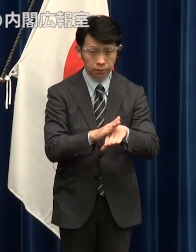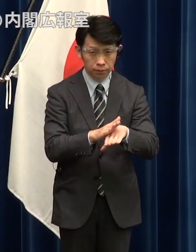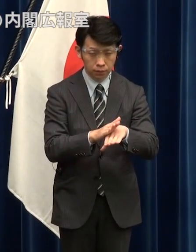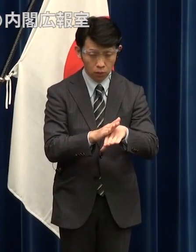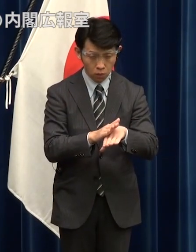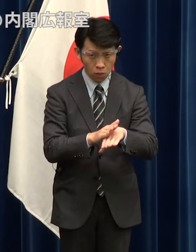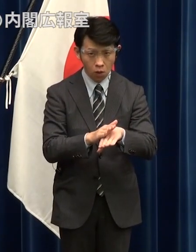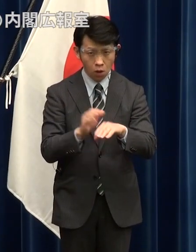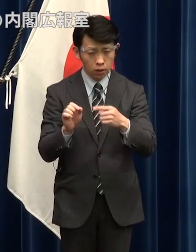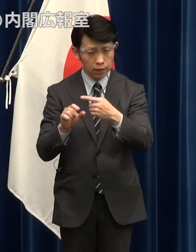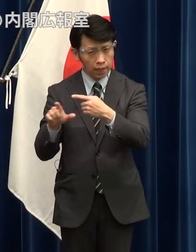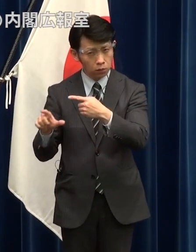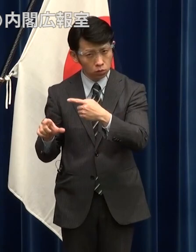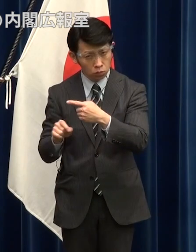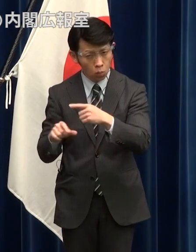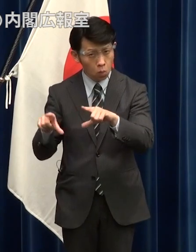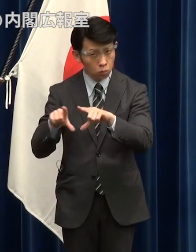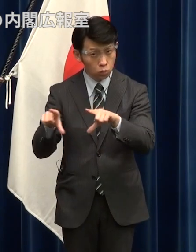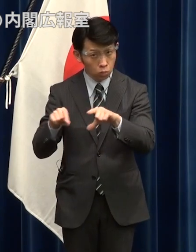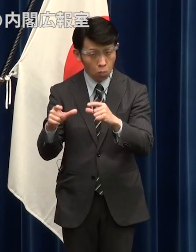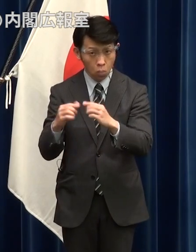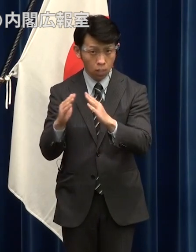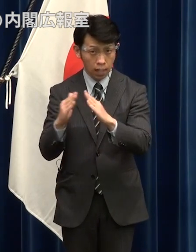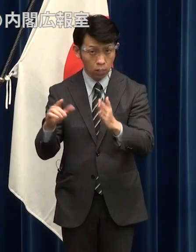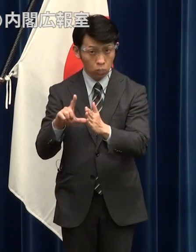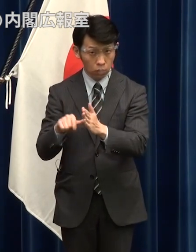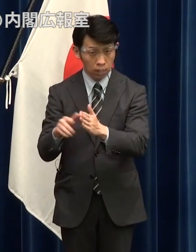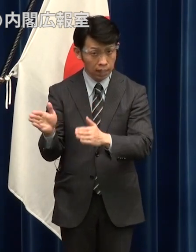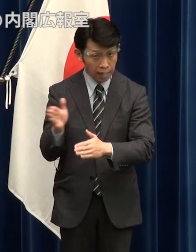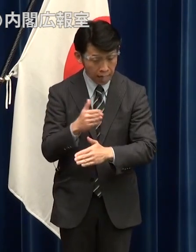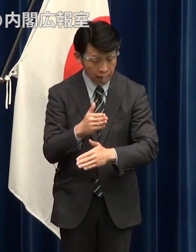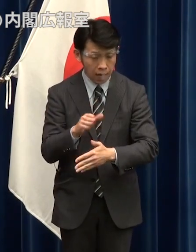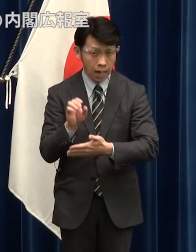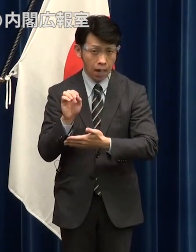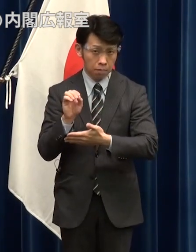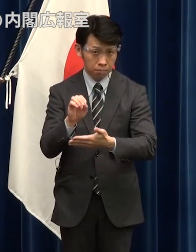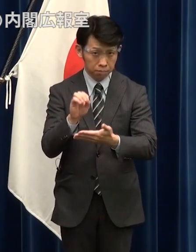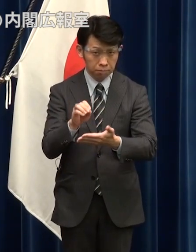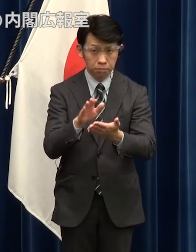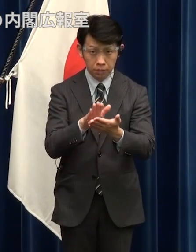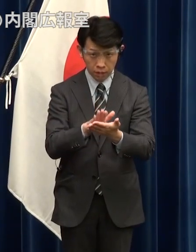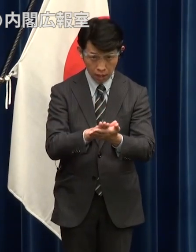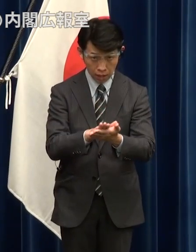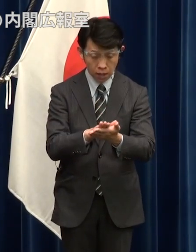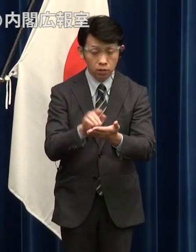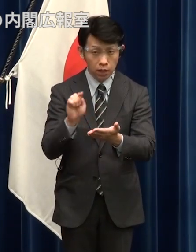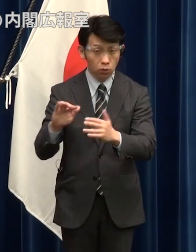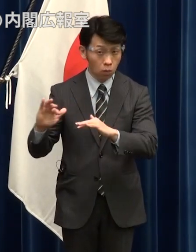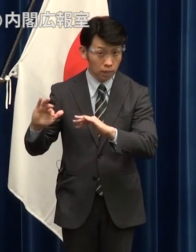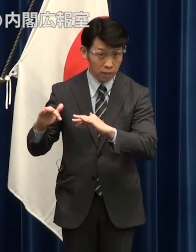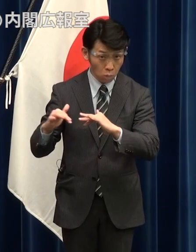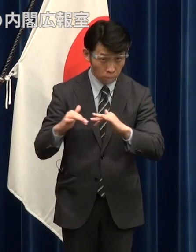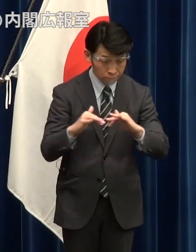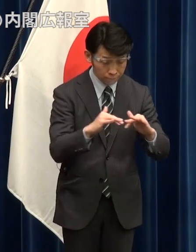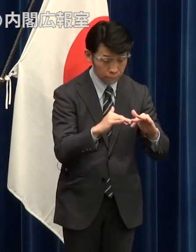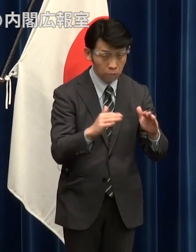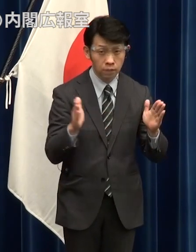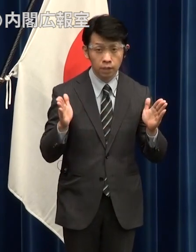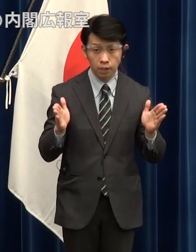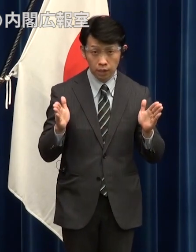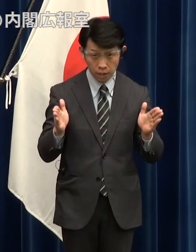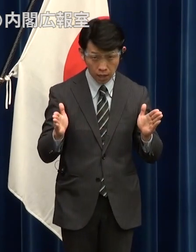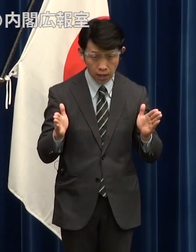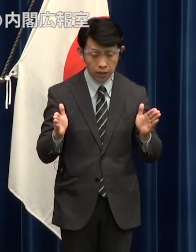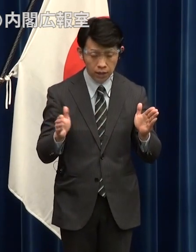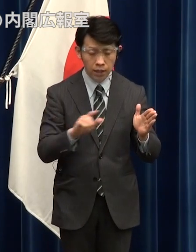年の初め通常国会からずっと申し上げてきました。そうした議論 を続けていく中で議論